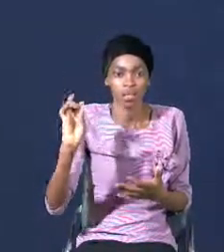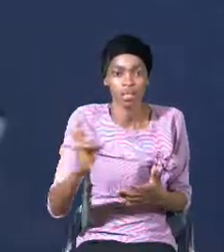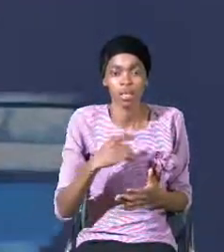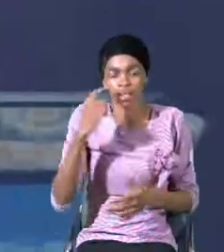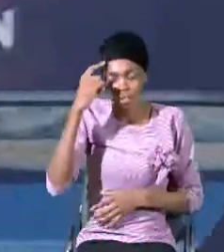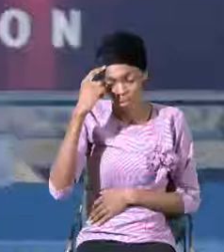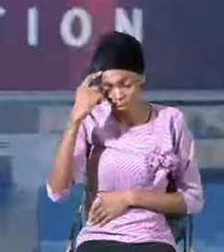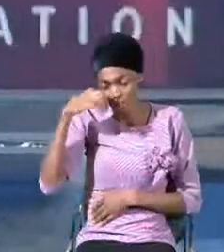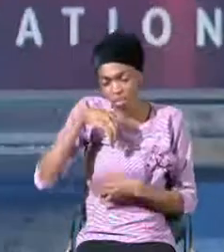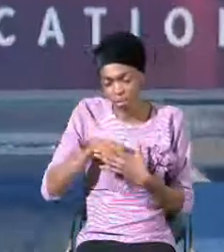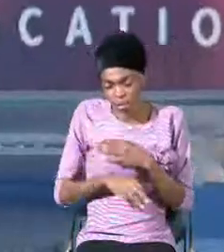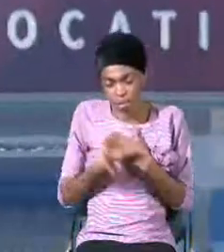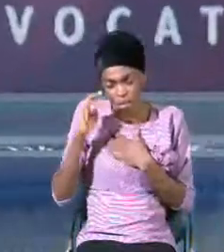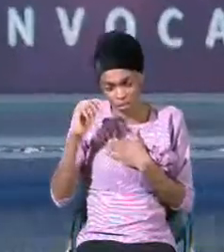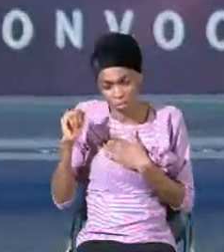disant,